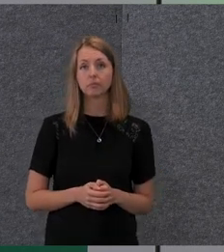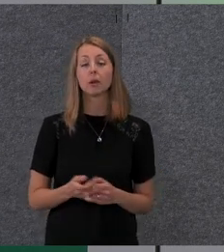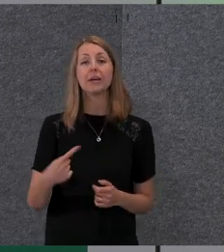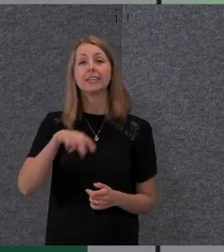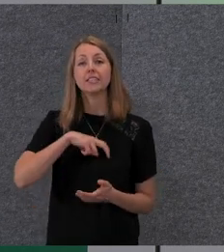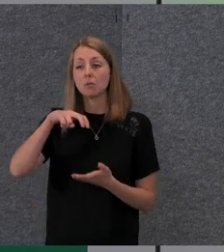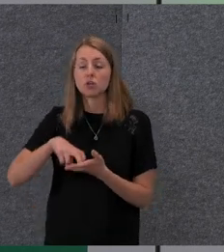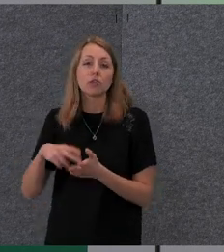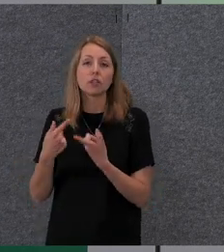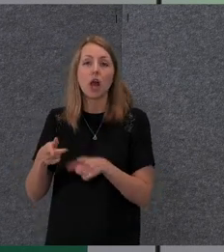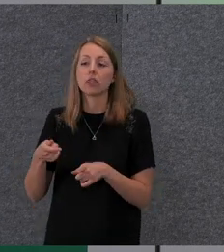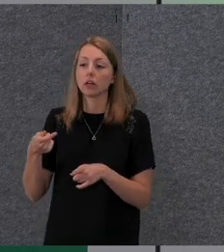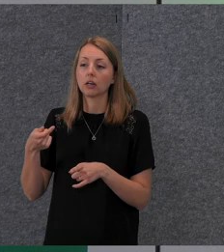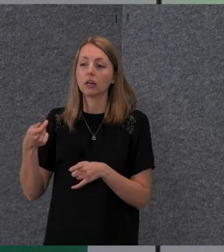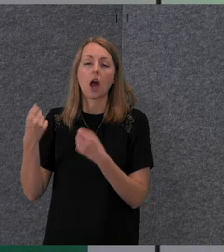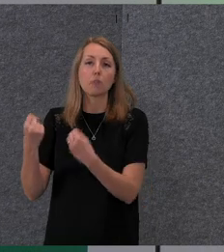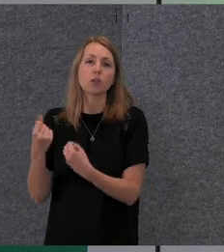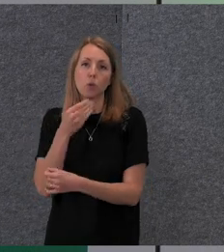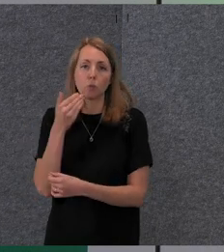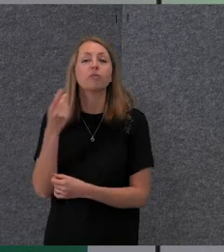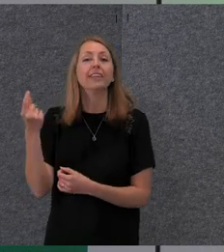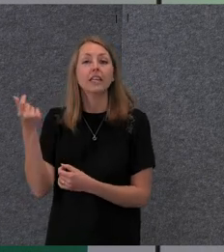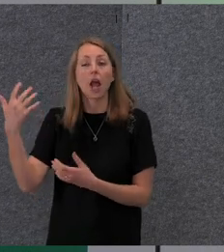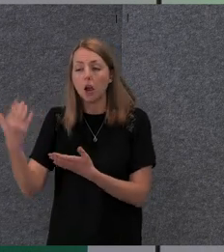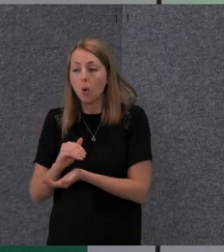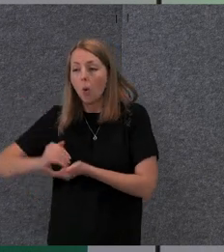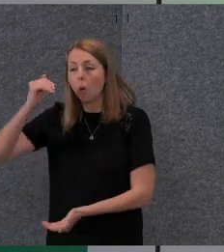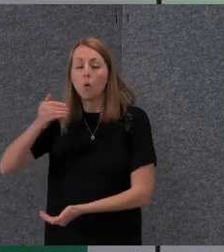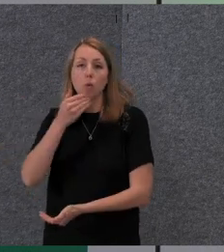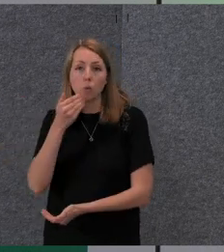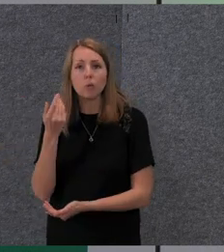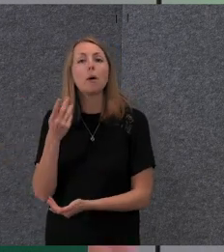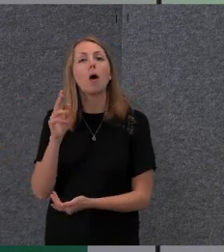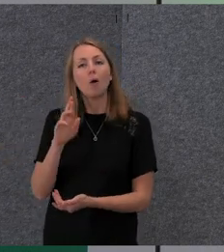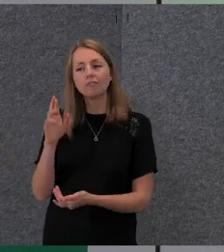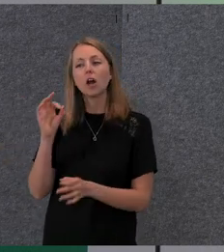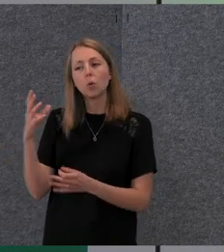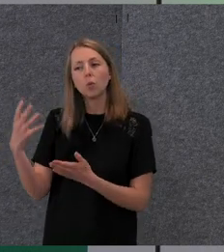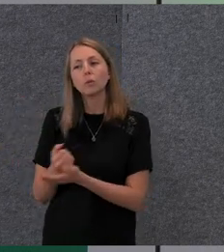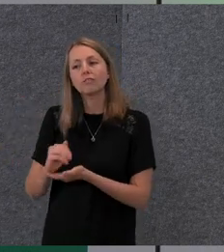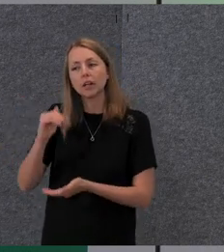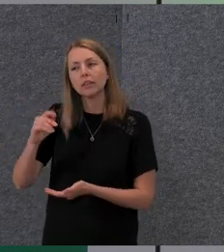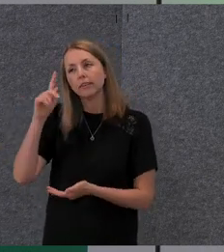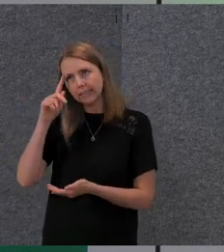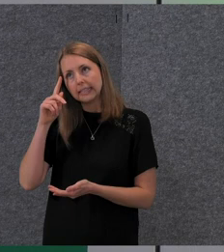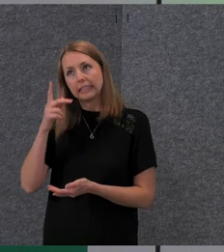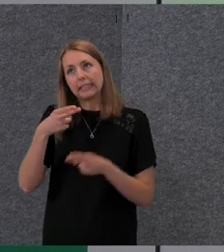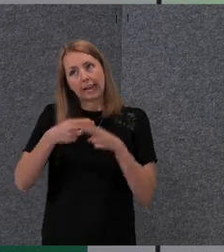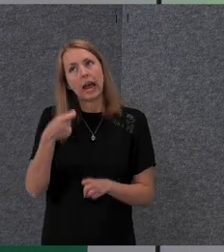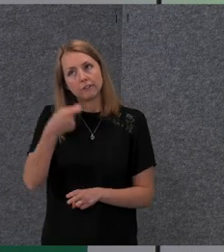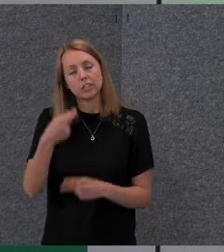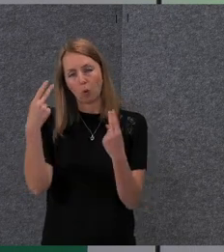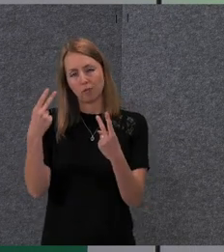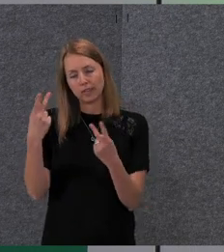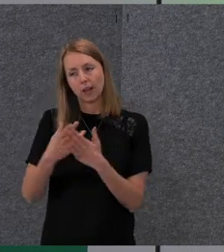abgesicherten Selbstständigen, die nicht so viel Geld verdienen, aber auch die, die gut verdienen, erkennen den Wert der Rentenversicherung zunehmend. Das wäre